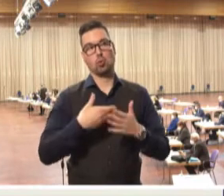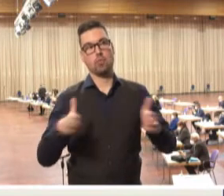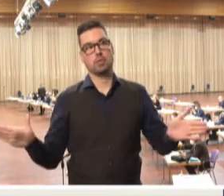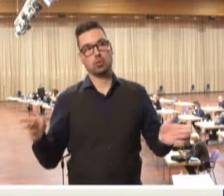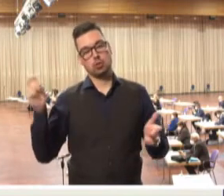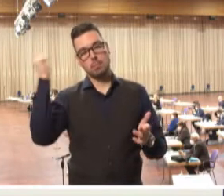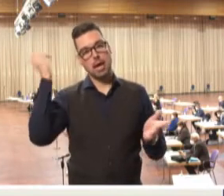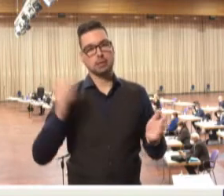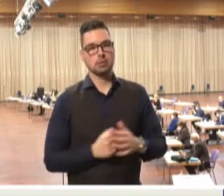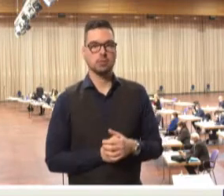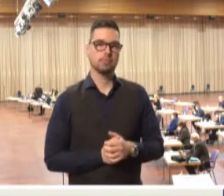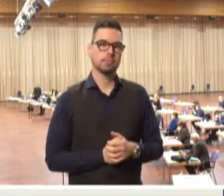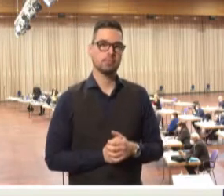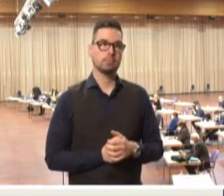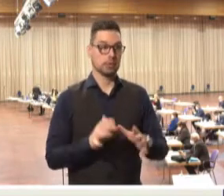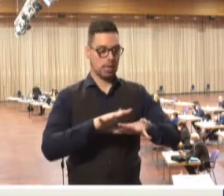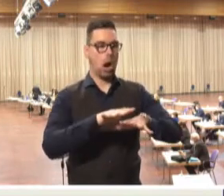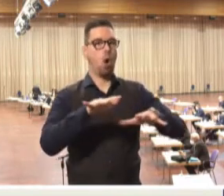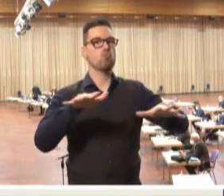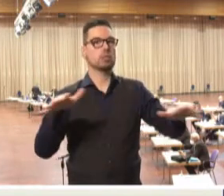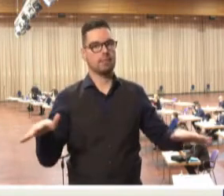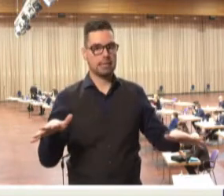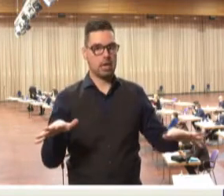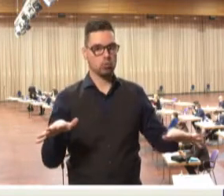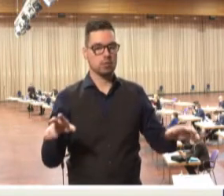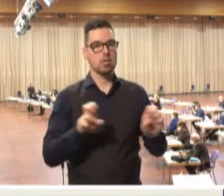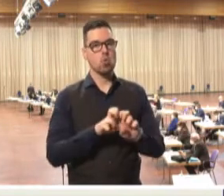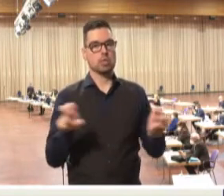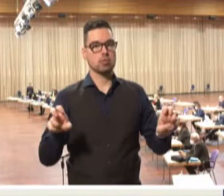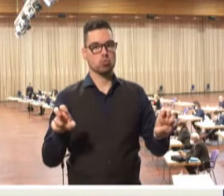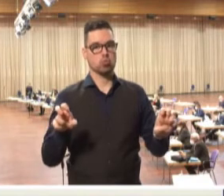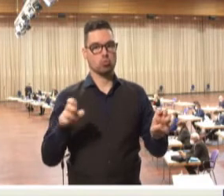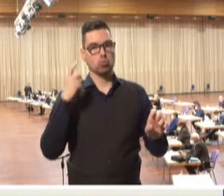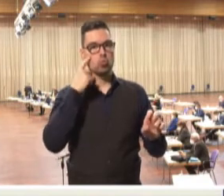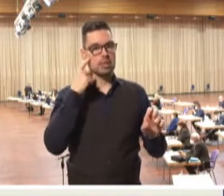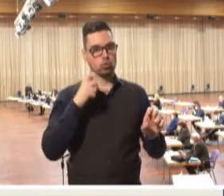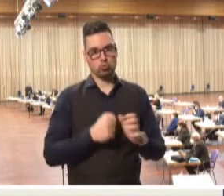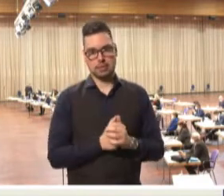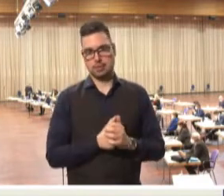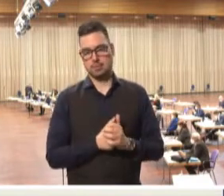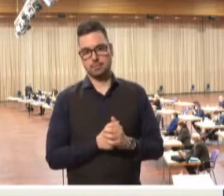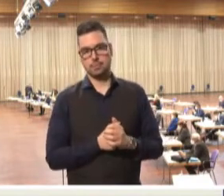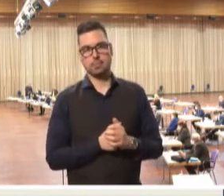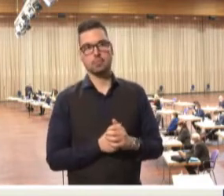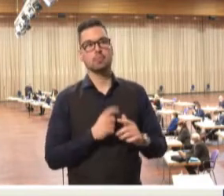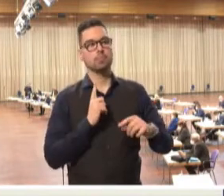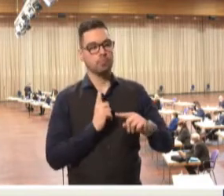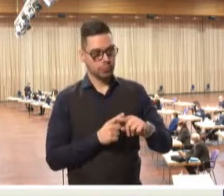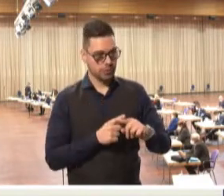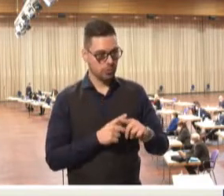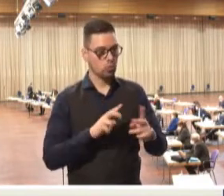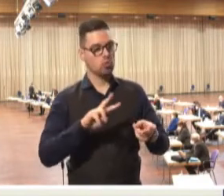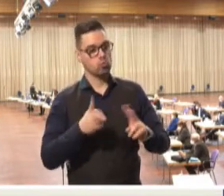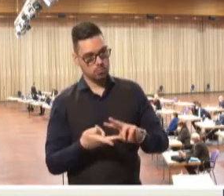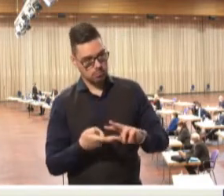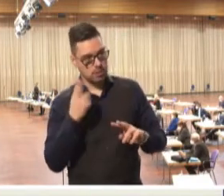bekannt. Was die Ausweitung des Untersuchungsgegenstandes des eingesetzten Untersuchungsausschusses und dessen